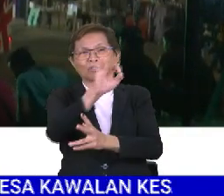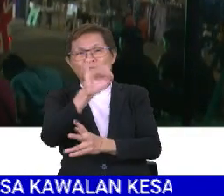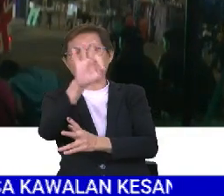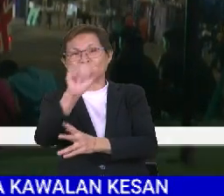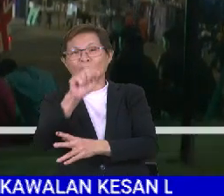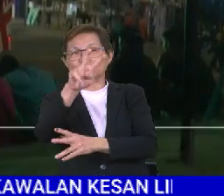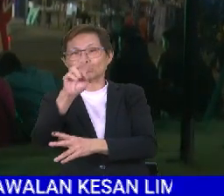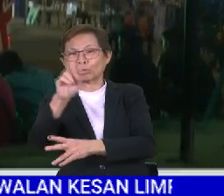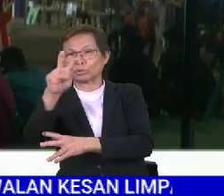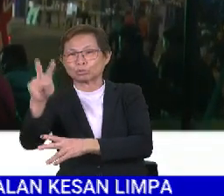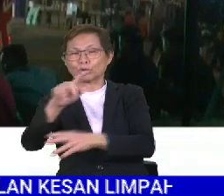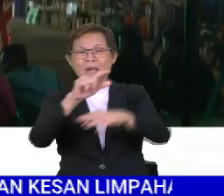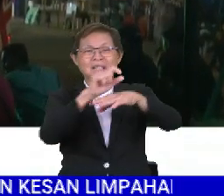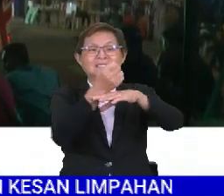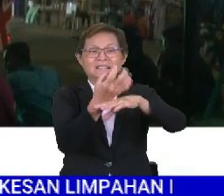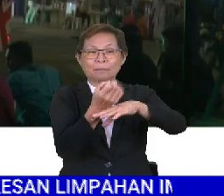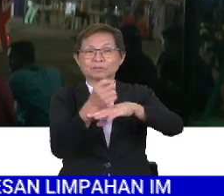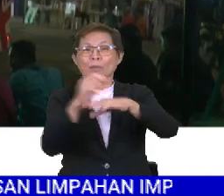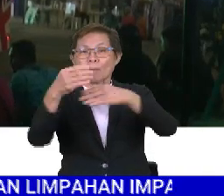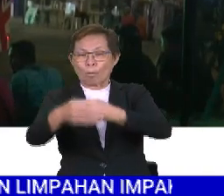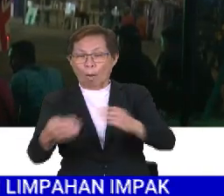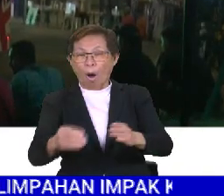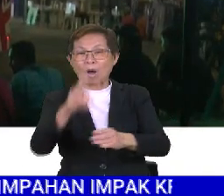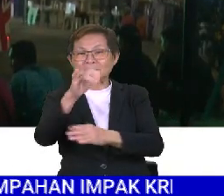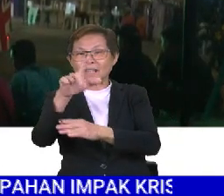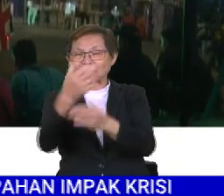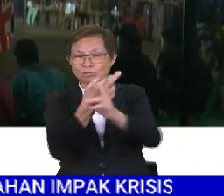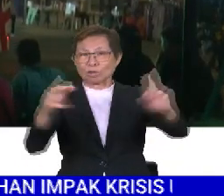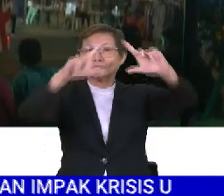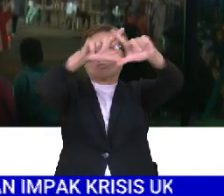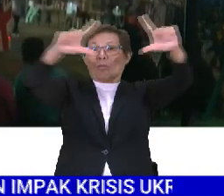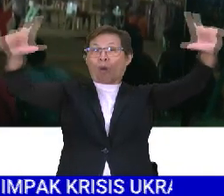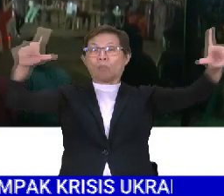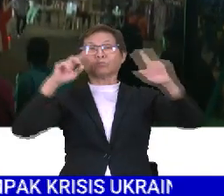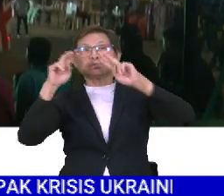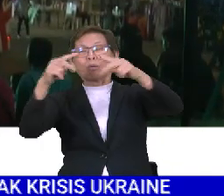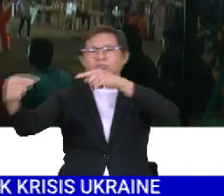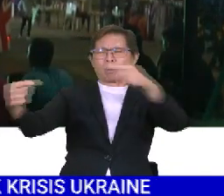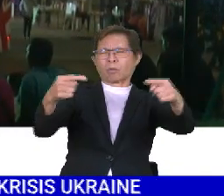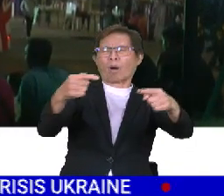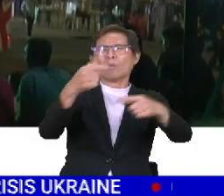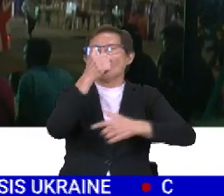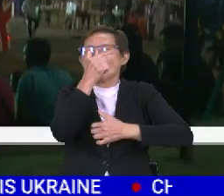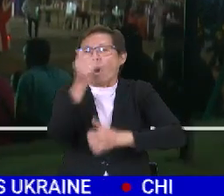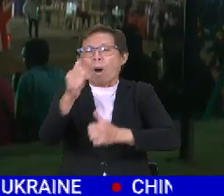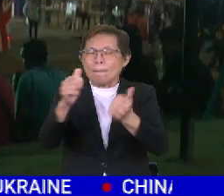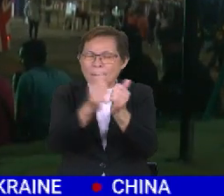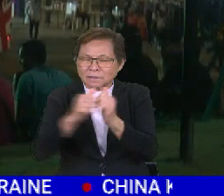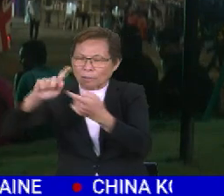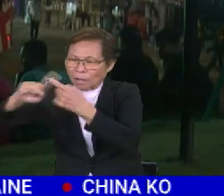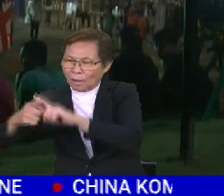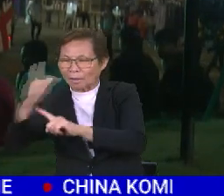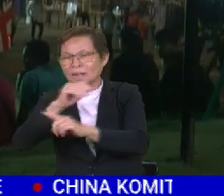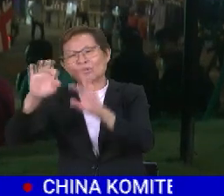2022, Jambox at Nilai menyediakan skrin besar untuk orang ramai menyaksikan perlawanan kegemaran mereka bersama rakan-rakan dan